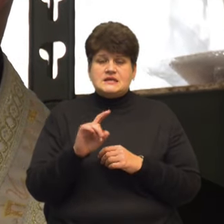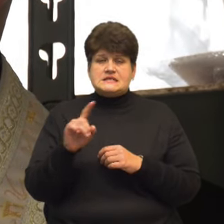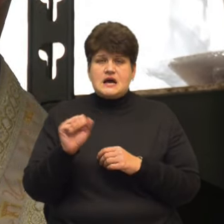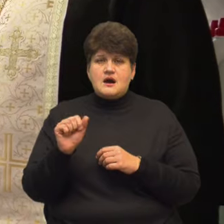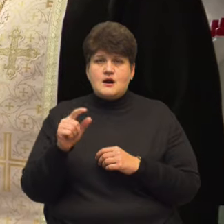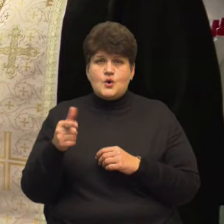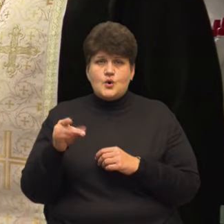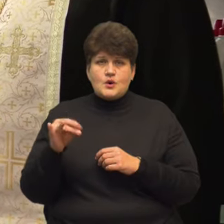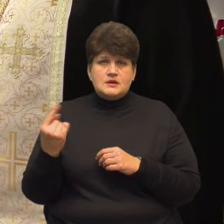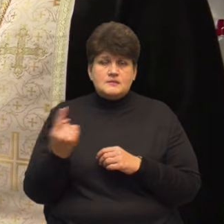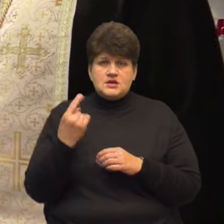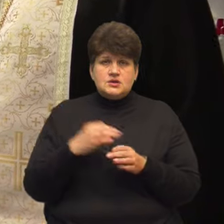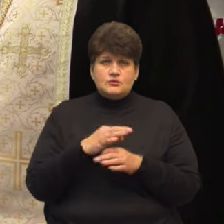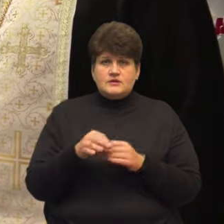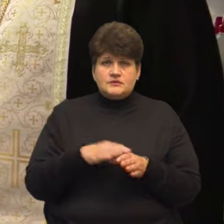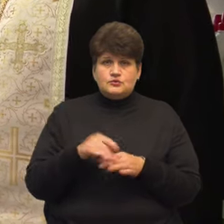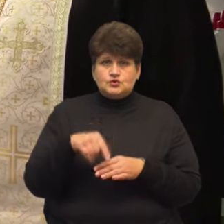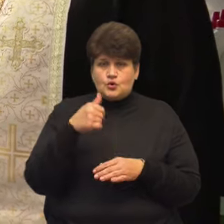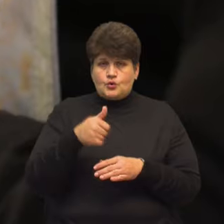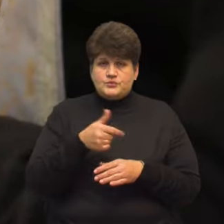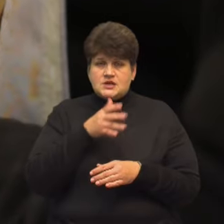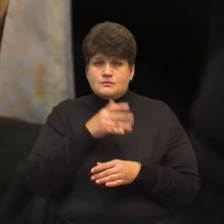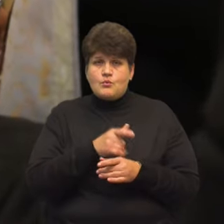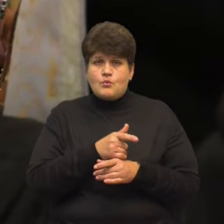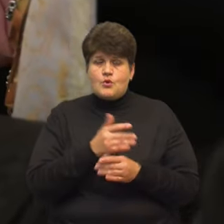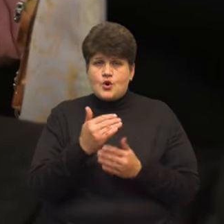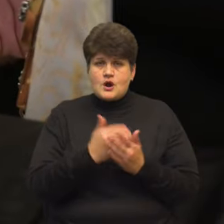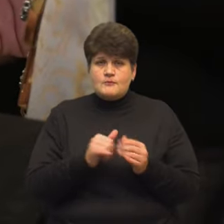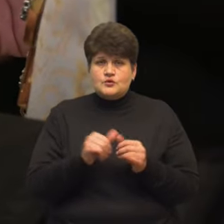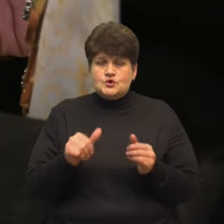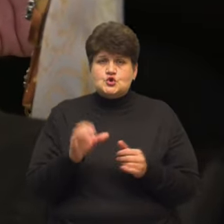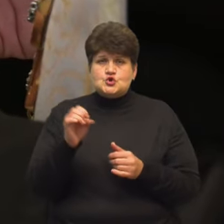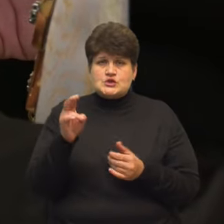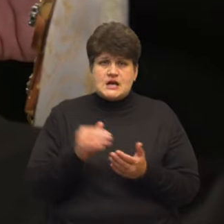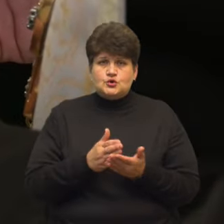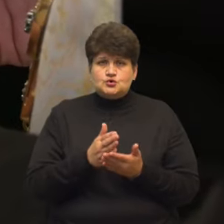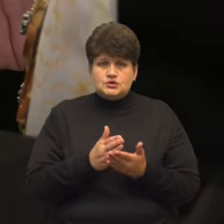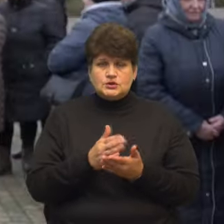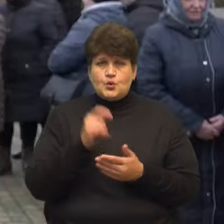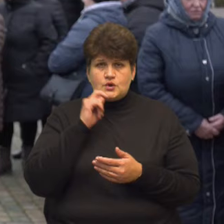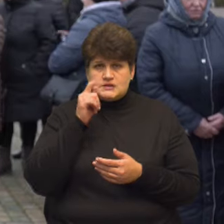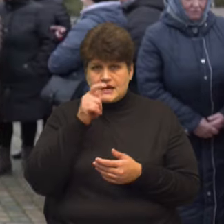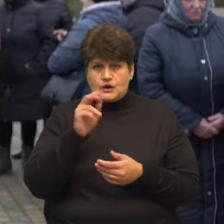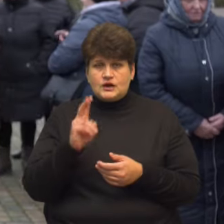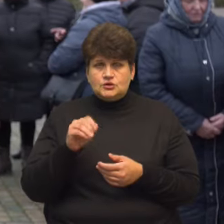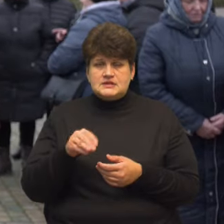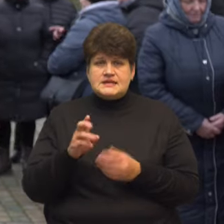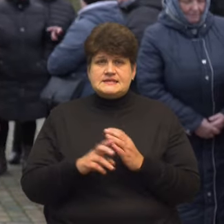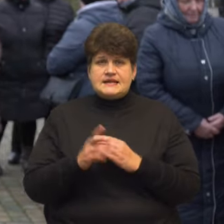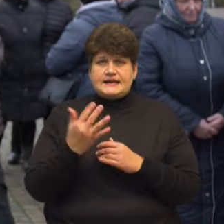перший в області проект реалізований цього року під час програми розвиток соціального служіння Української Греко толицької церкви кілька місяців